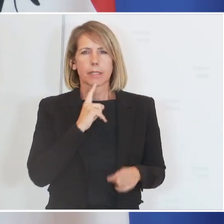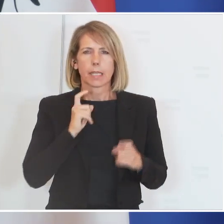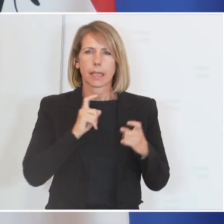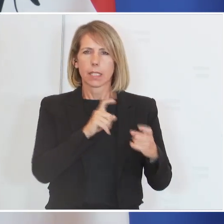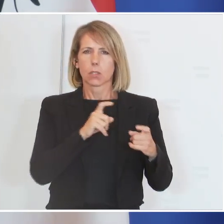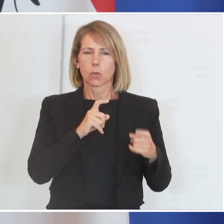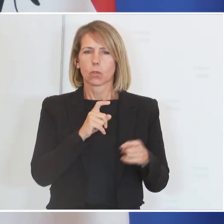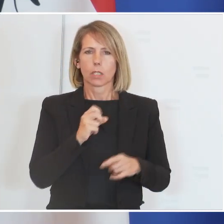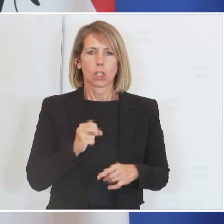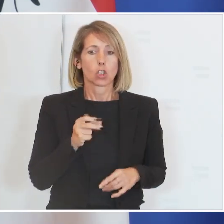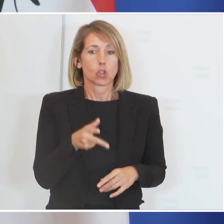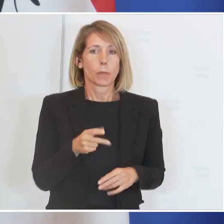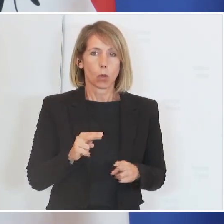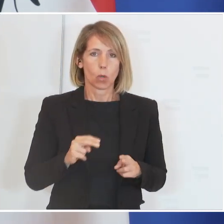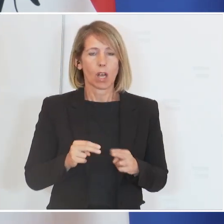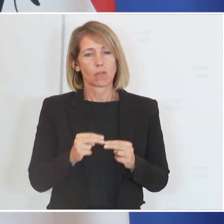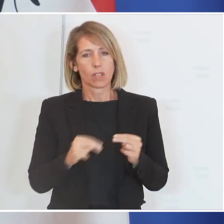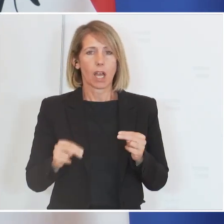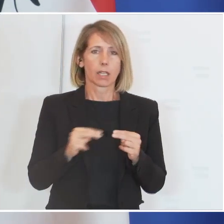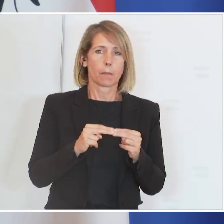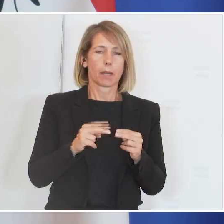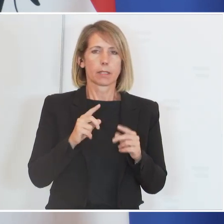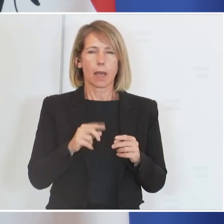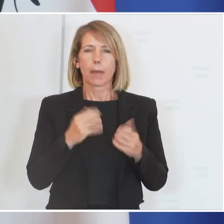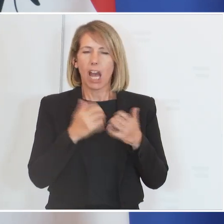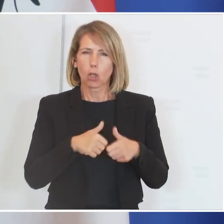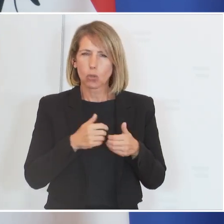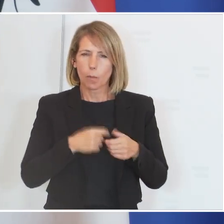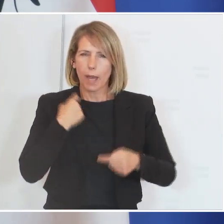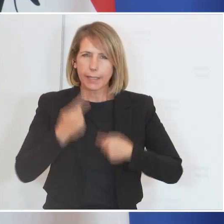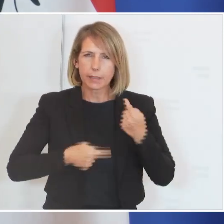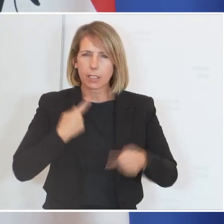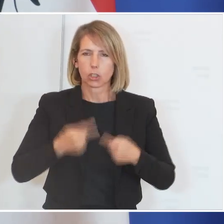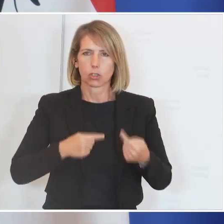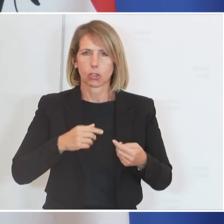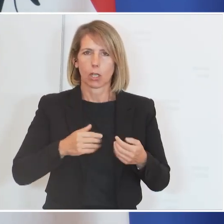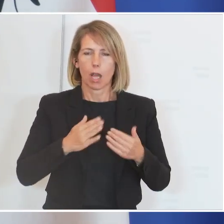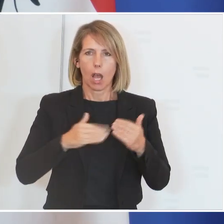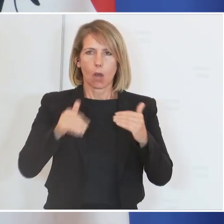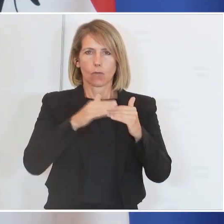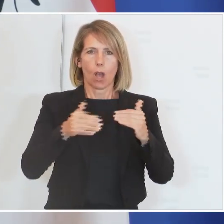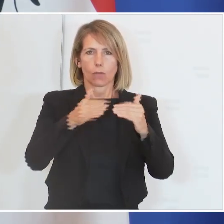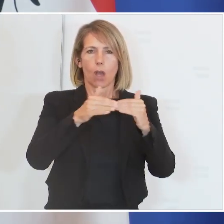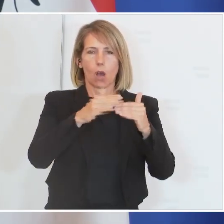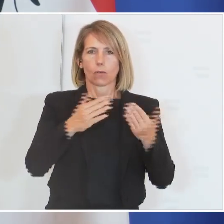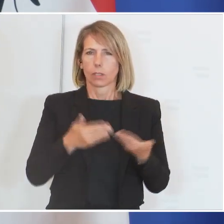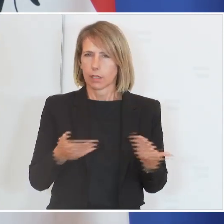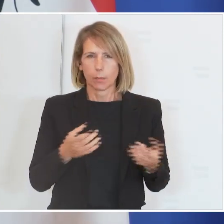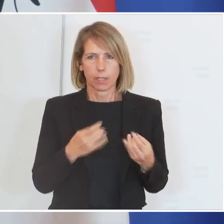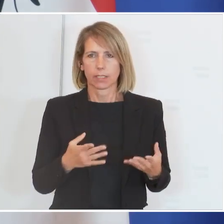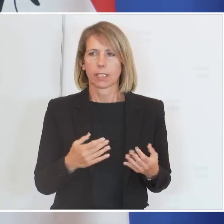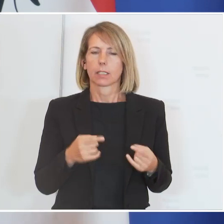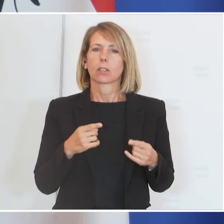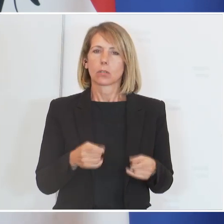dass es automatisch passiert, das ist eine ganz, ganz langjährige Forderung von Sozialorganisationen, auch in der